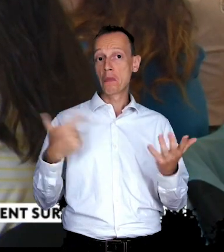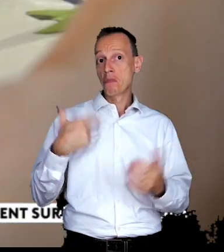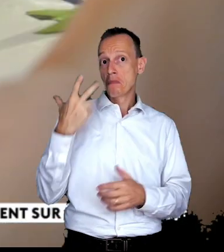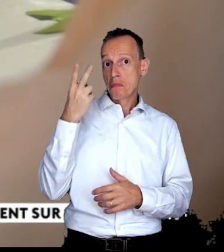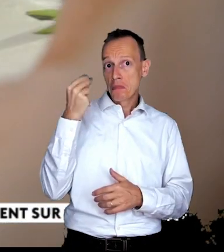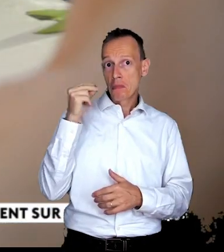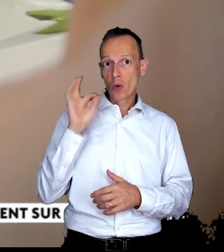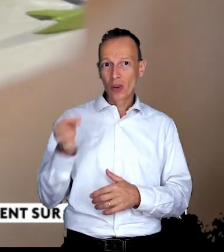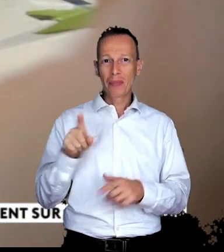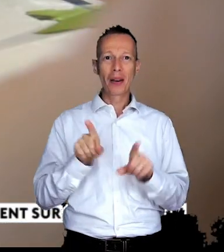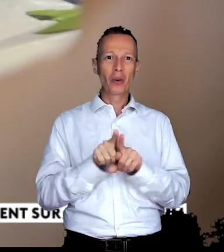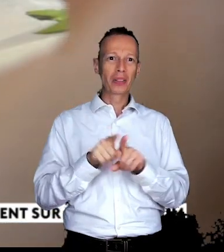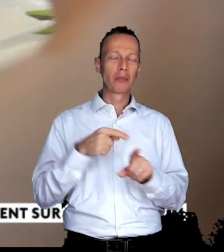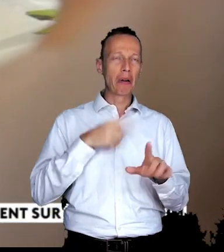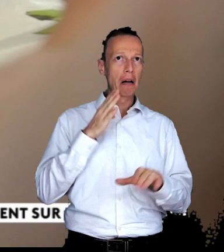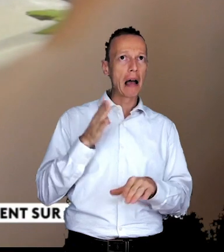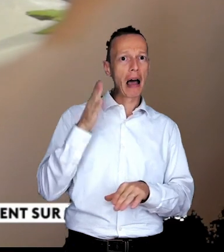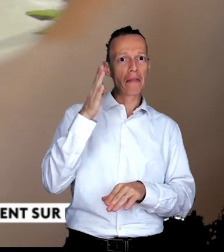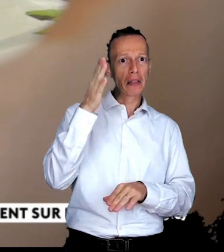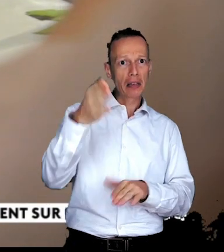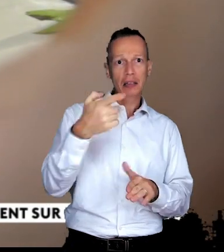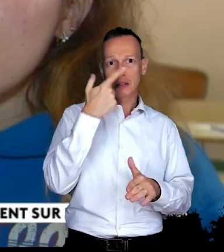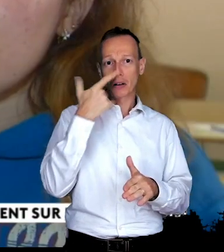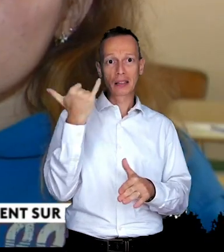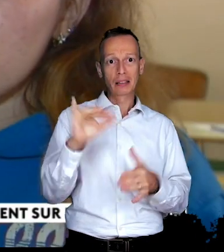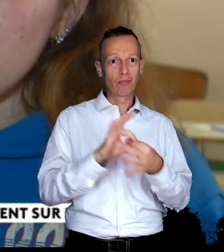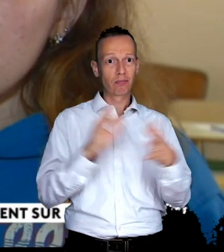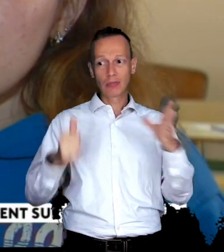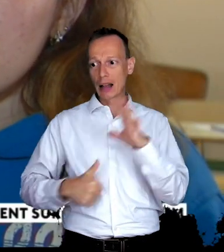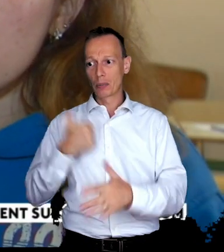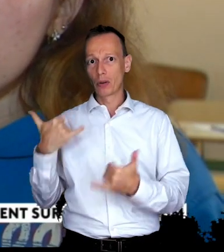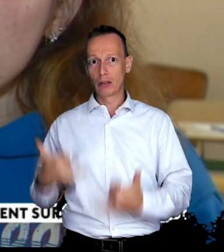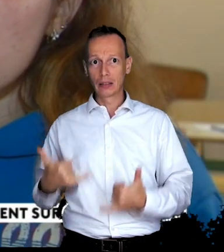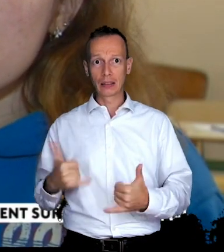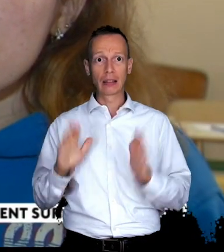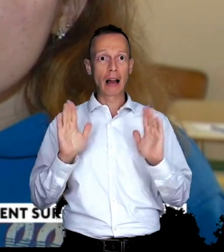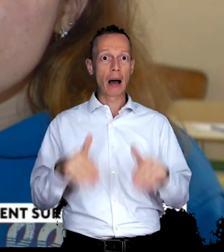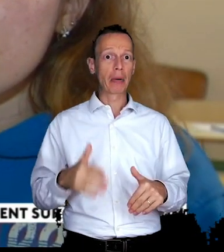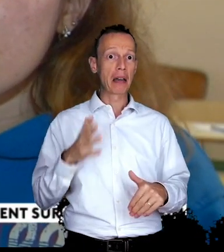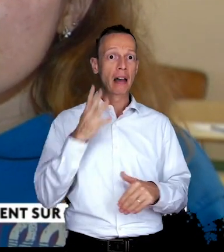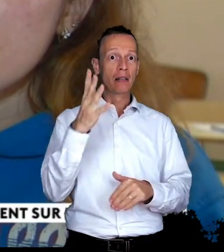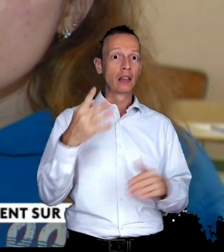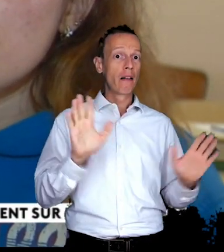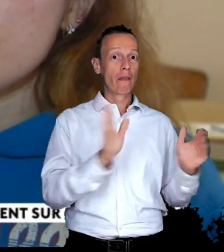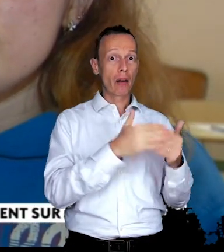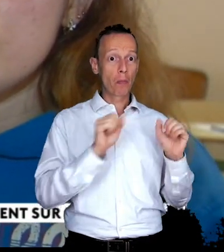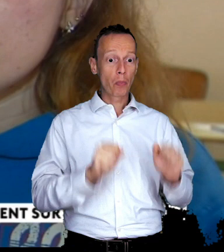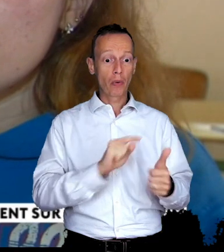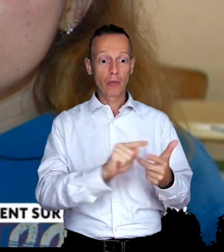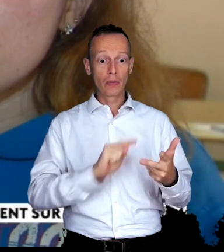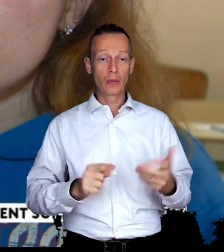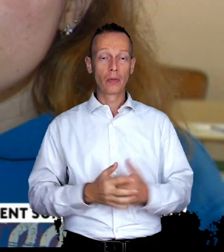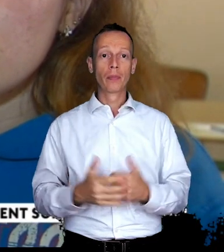les indépendantistes face à leurs désirs et leurs besoins d'être reconnus, mais d'un autre côté, je pense aussi à l'avenir et aux